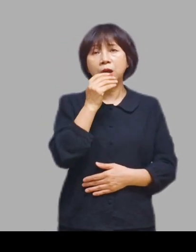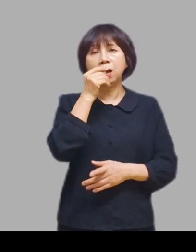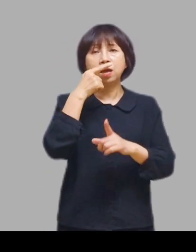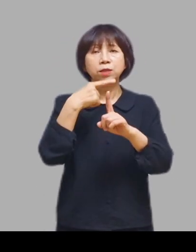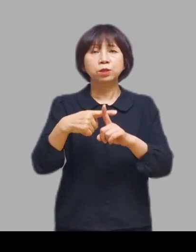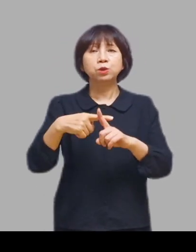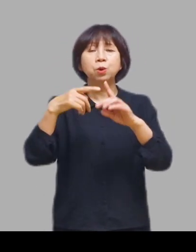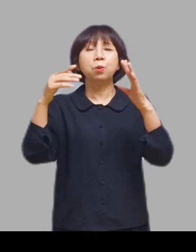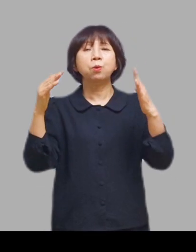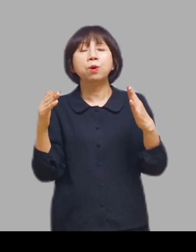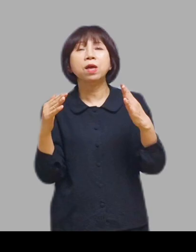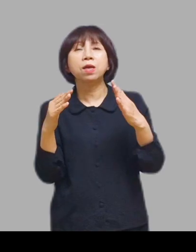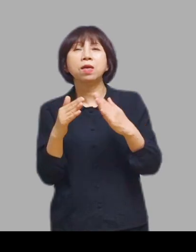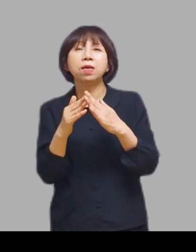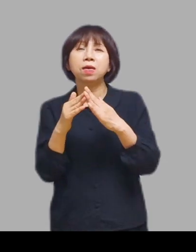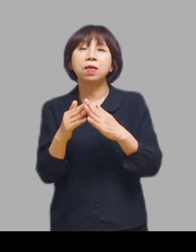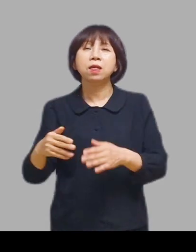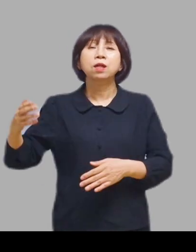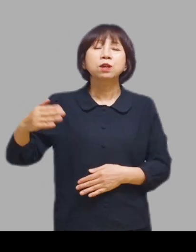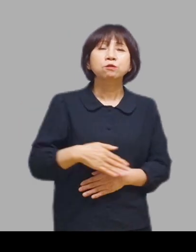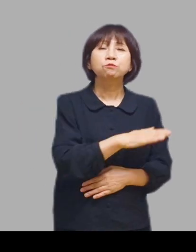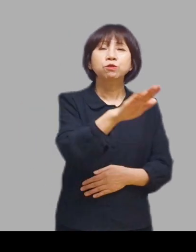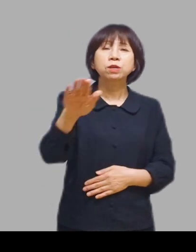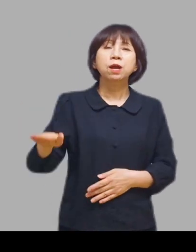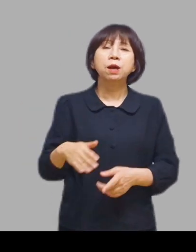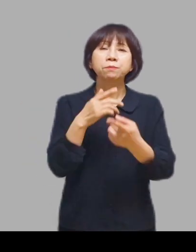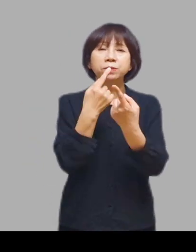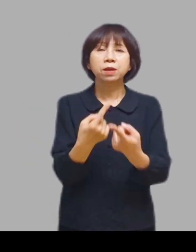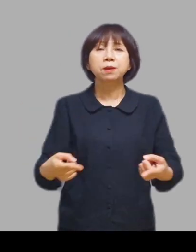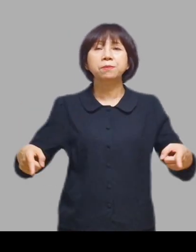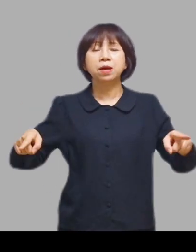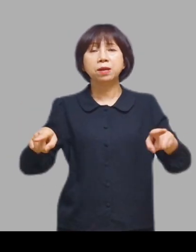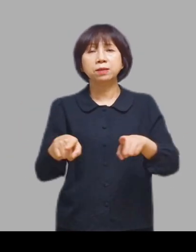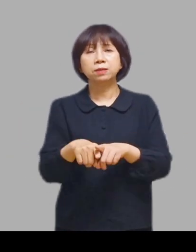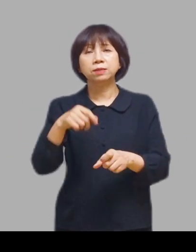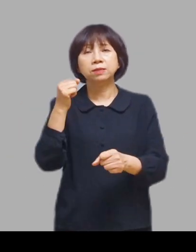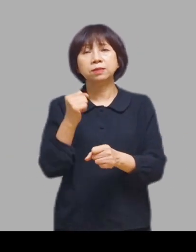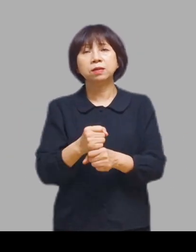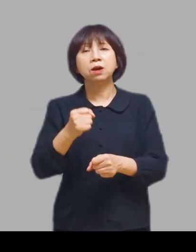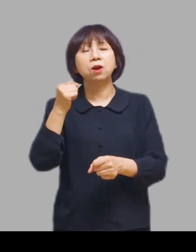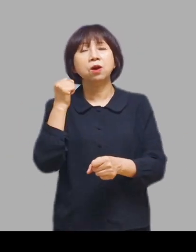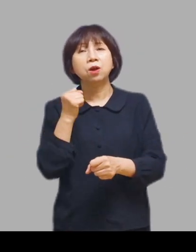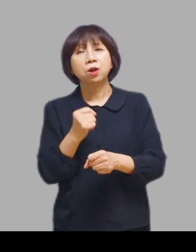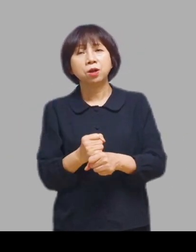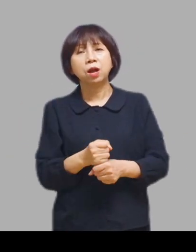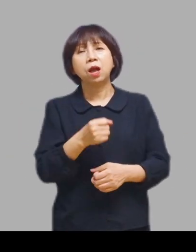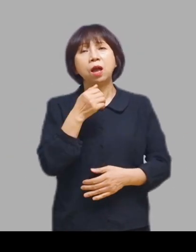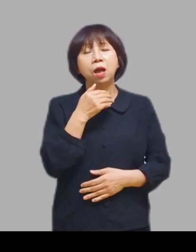우리 함께 만들어가요. 우리 함께